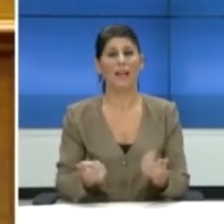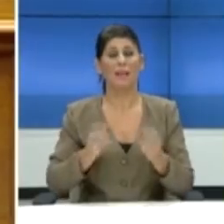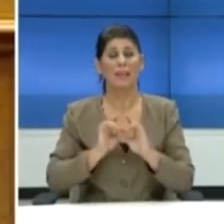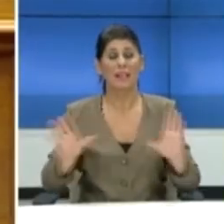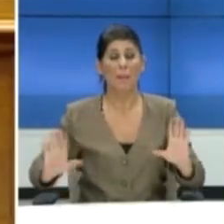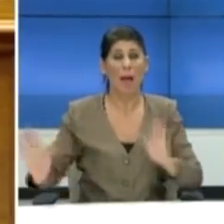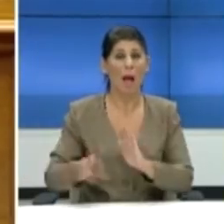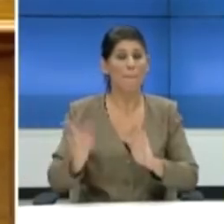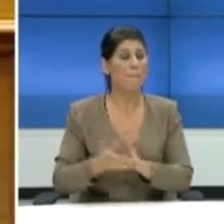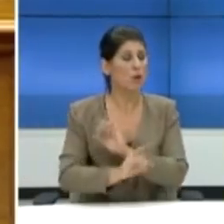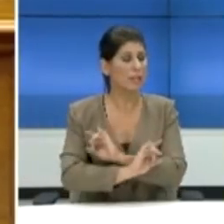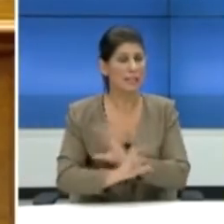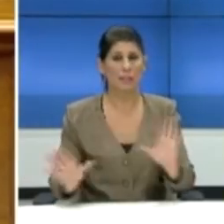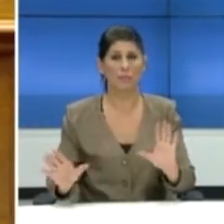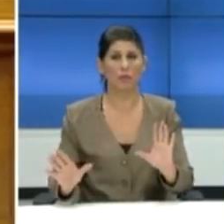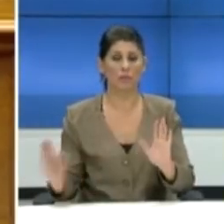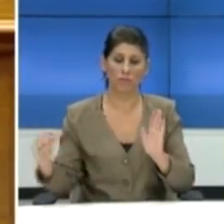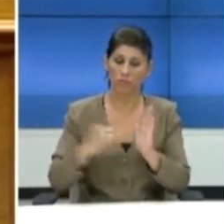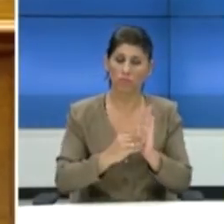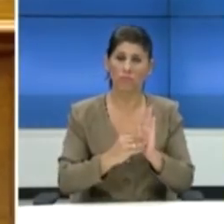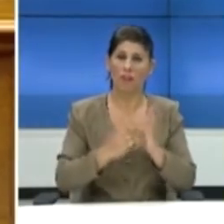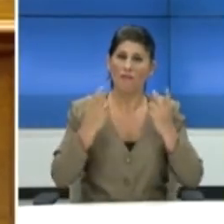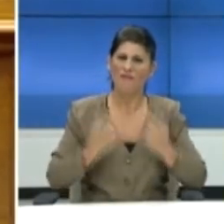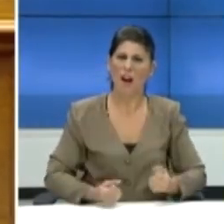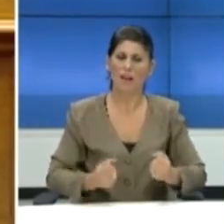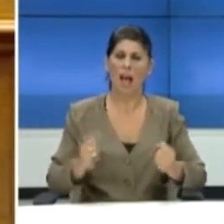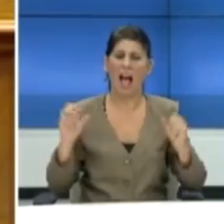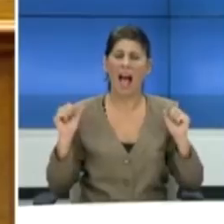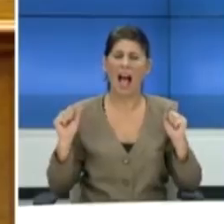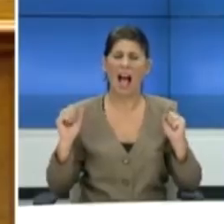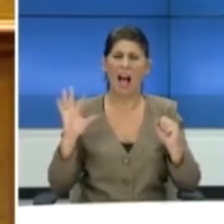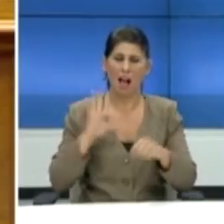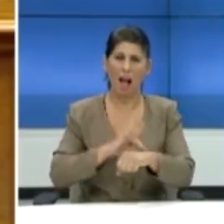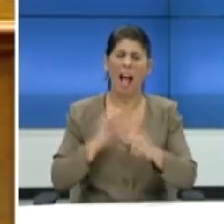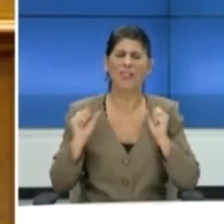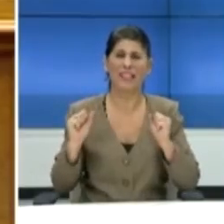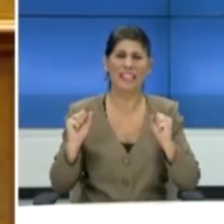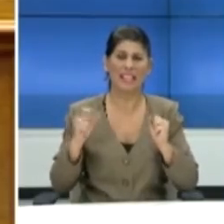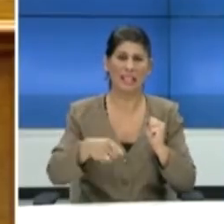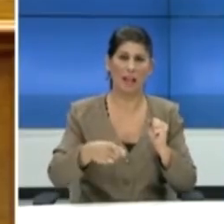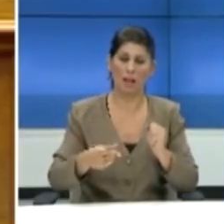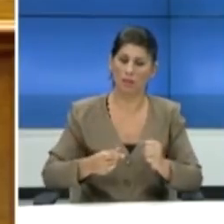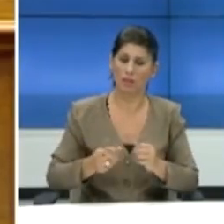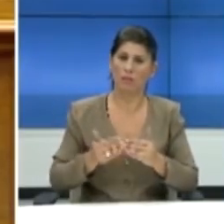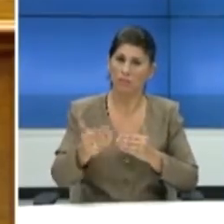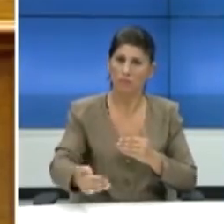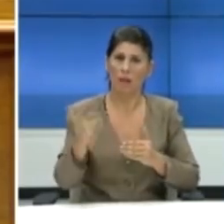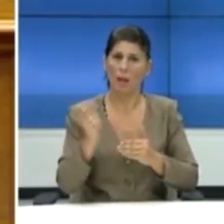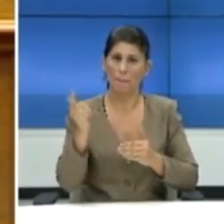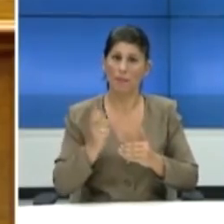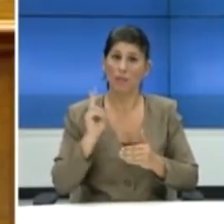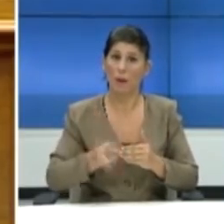καμιά απόλυση. Να ενταχθούν στα βαρέα και ανθυγιεινά επαγγέλματα και να επεκταθεί η χορήγηση του